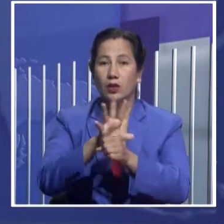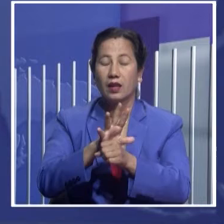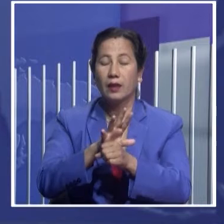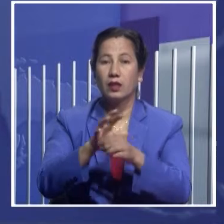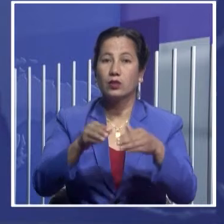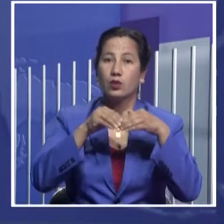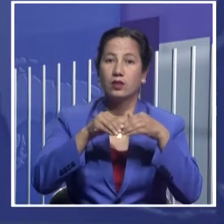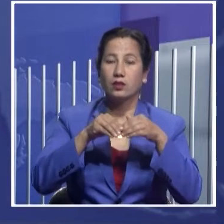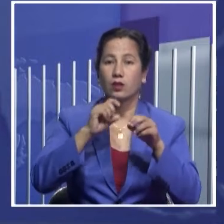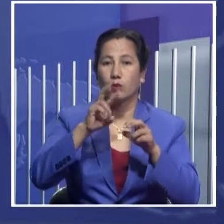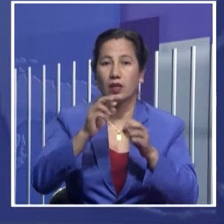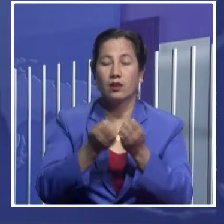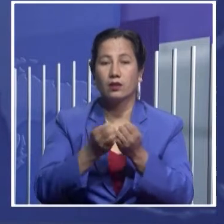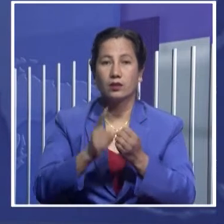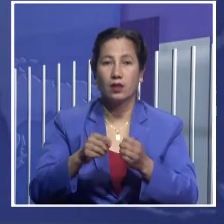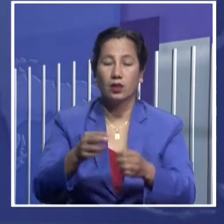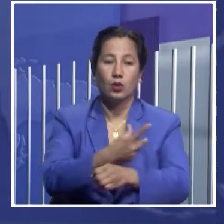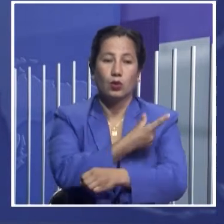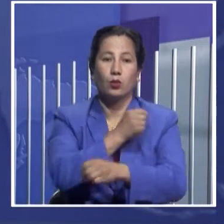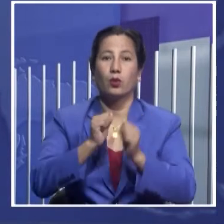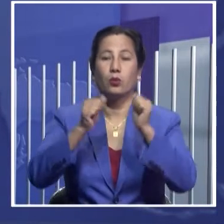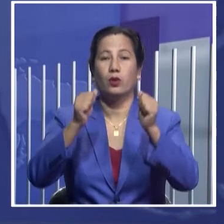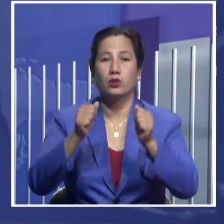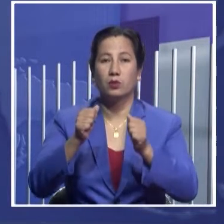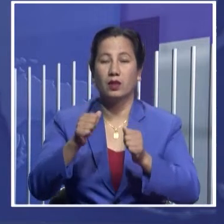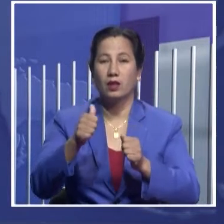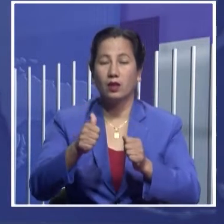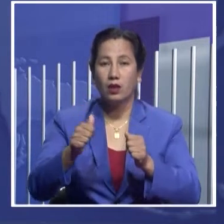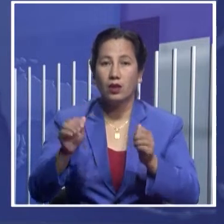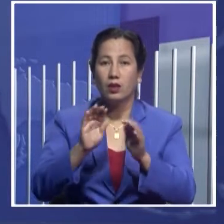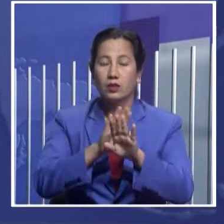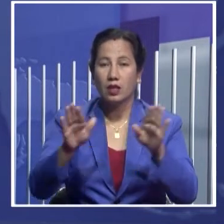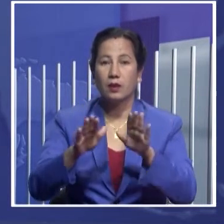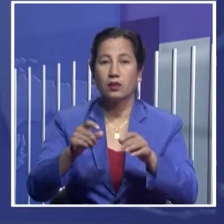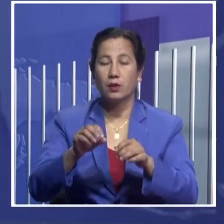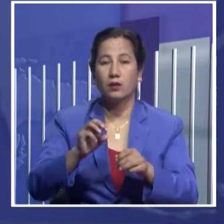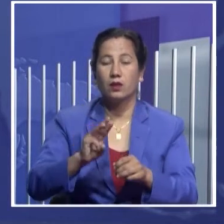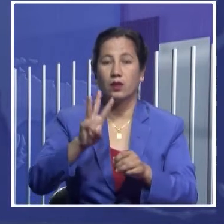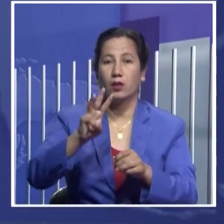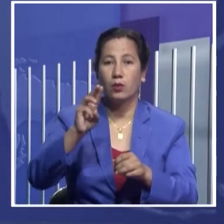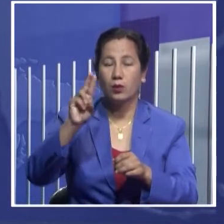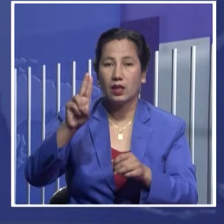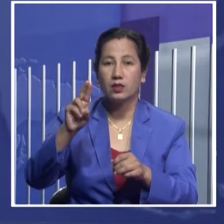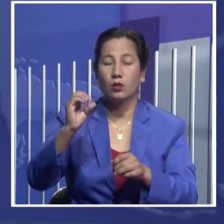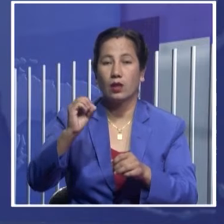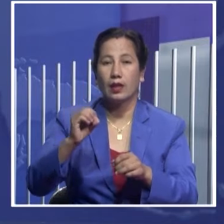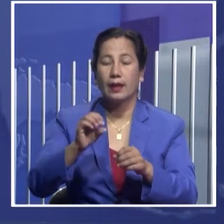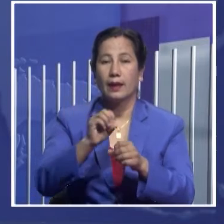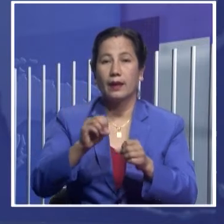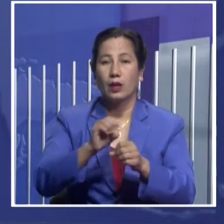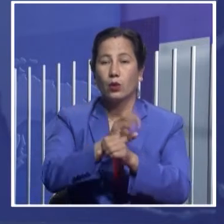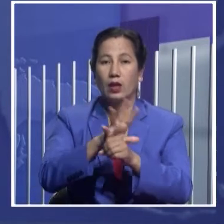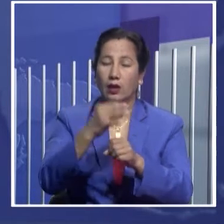सकिने उल्लेख गरिएको छ। खोपको पहुँचमा असमानताको बारेमा डब्ल्युएचओले आउँदो वर्षमा महामारीको अन्त्य गर्नका लागि